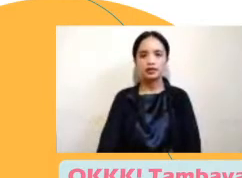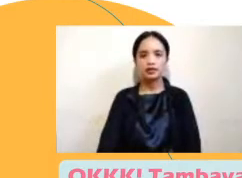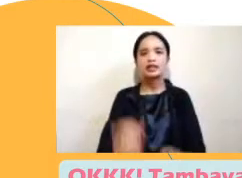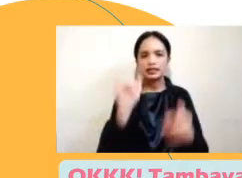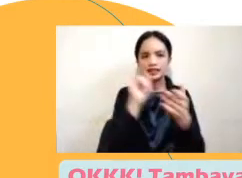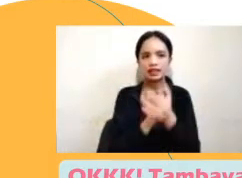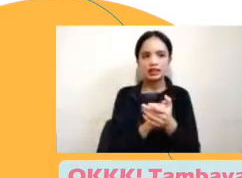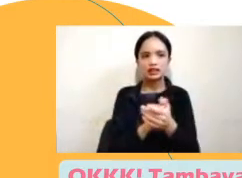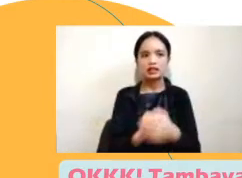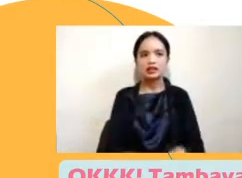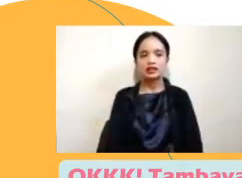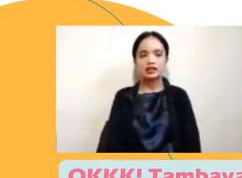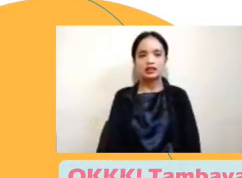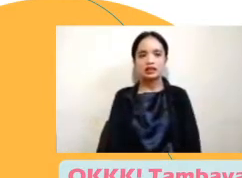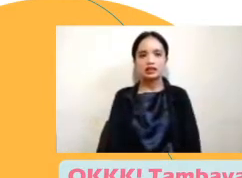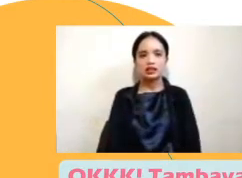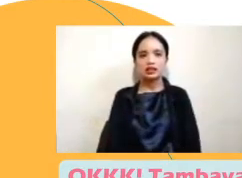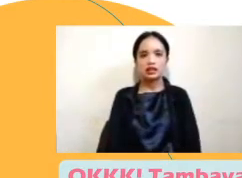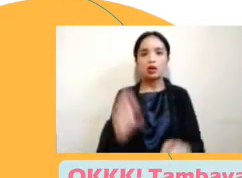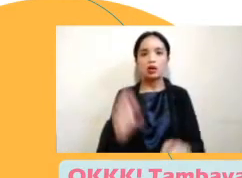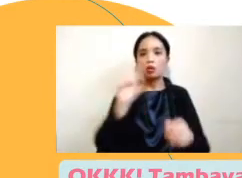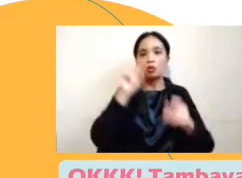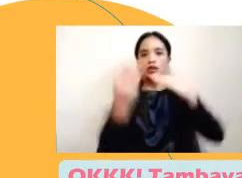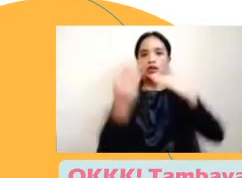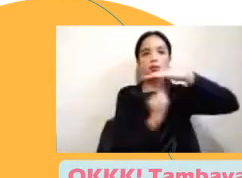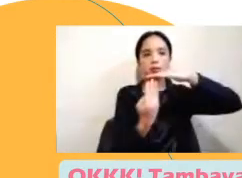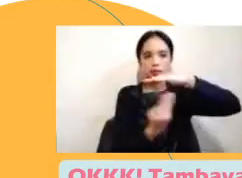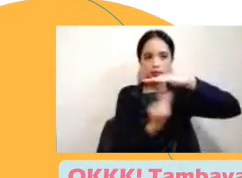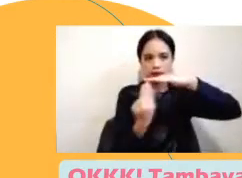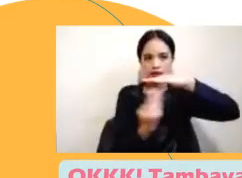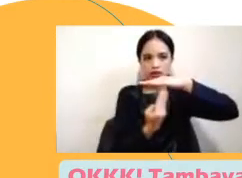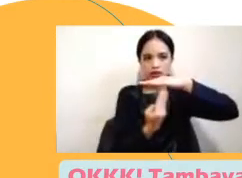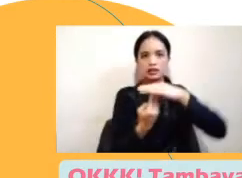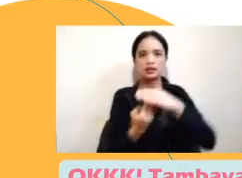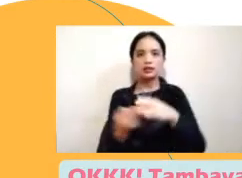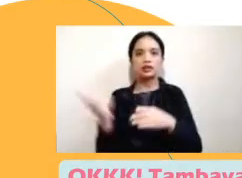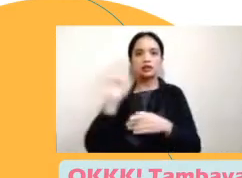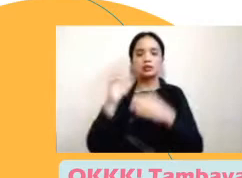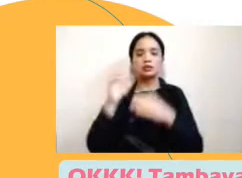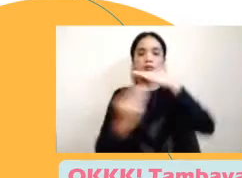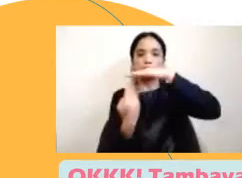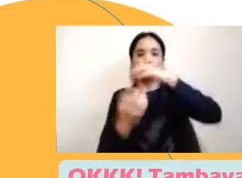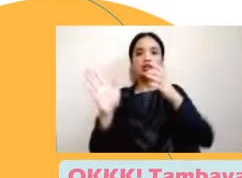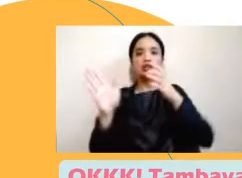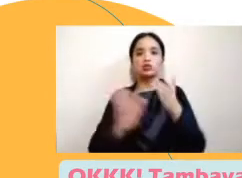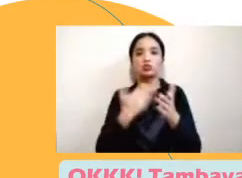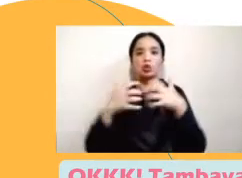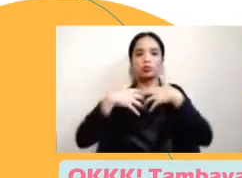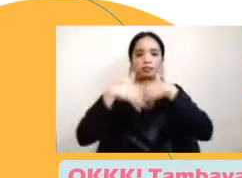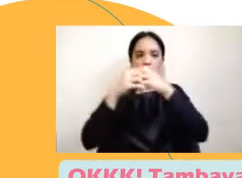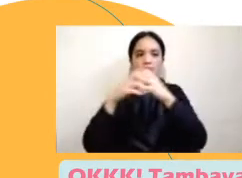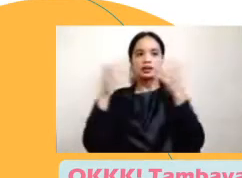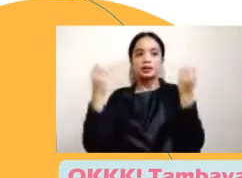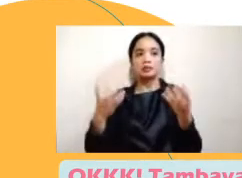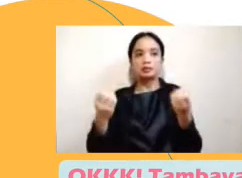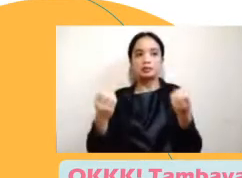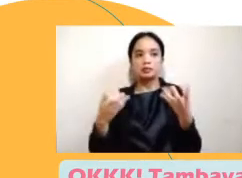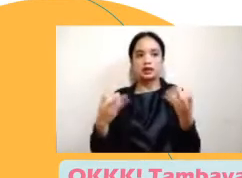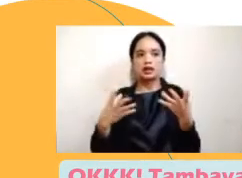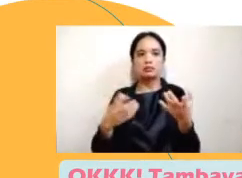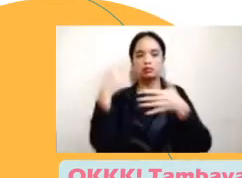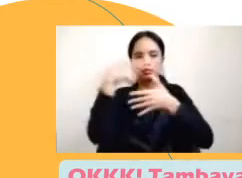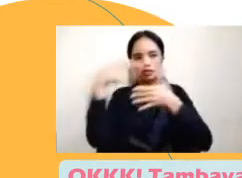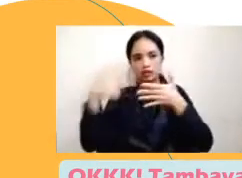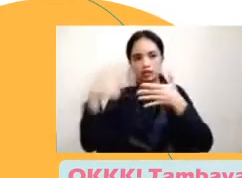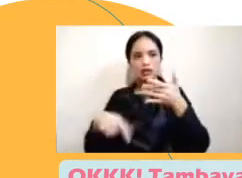ganun yung mga basic, very, very basic na song structures. Marami pa siya actually. Pero,